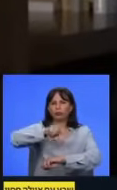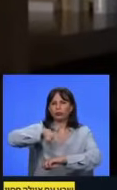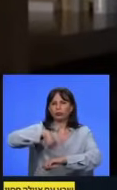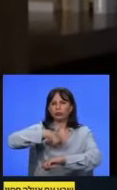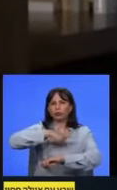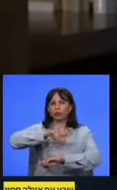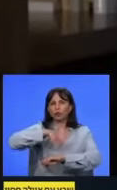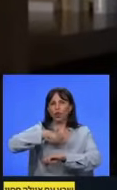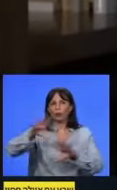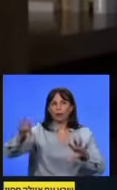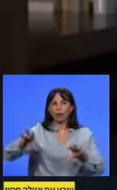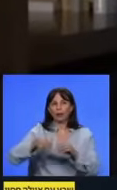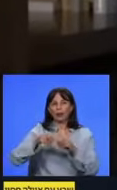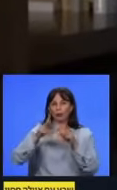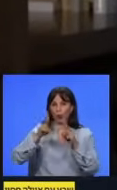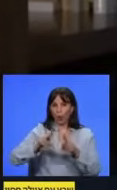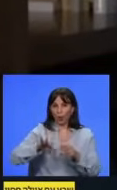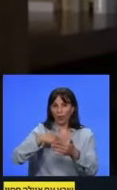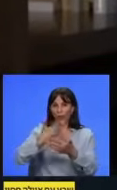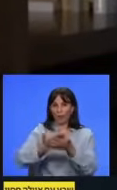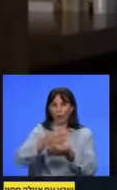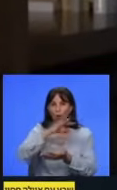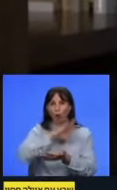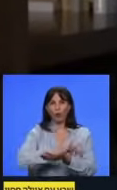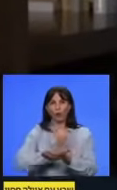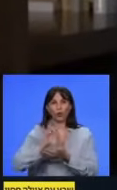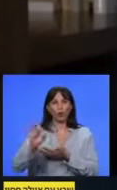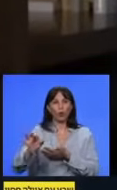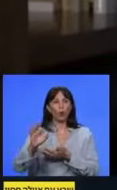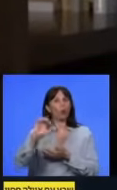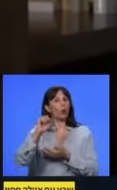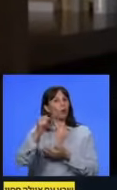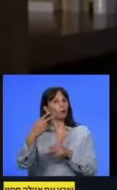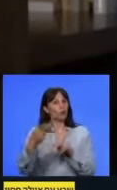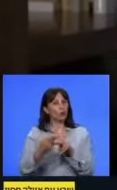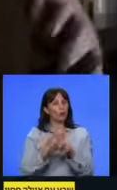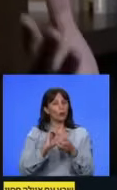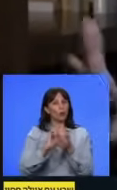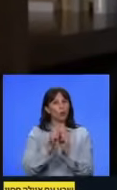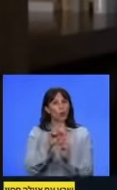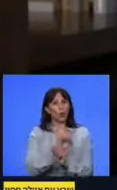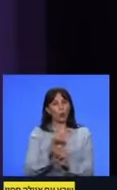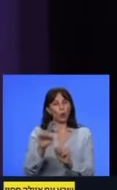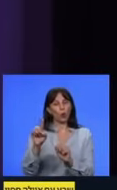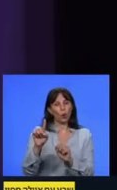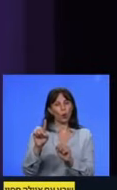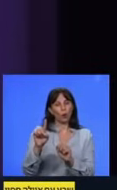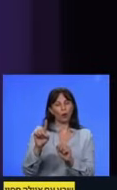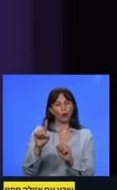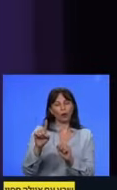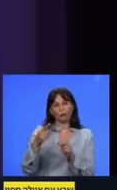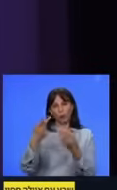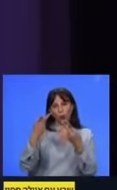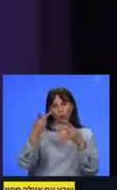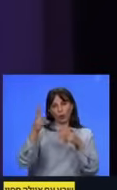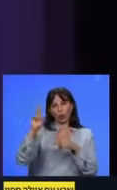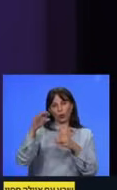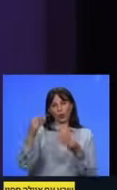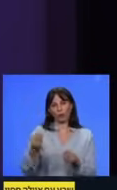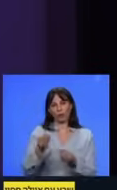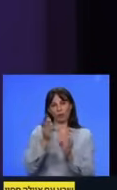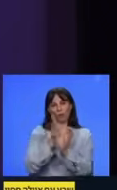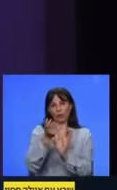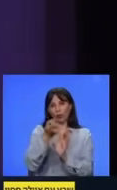שעות, אתה יכול להעיד על אופיו והאם הוא שפוי או לא, הרבה יותר טוב מפסיכיאטר שבודק אותו בזום. כמובן שזה